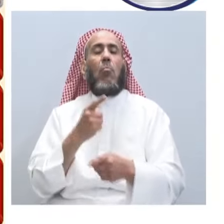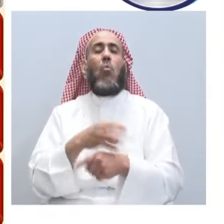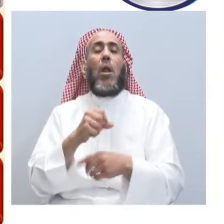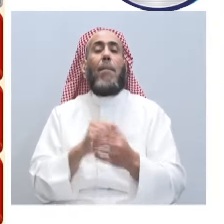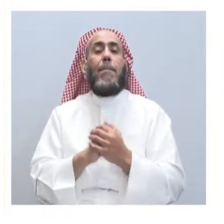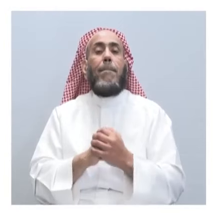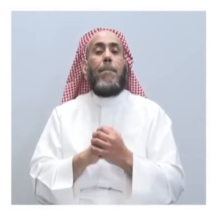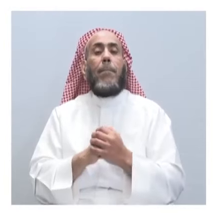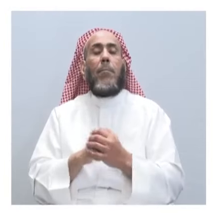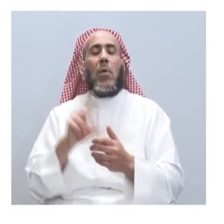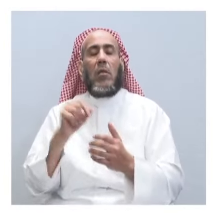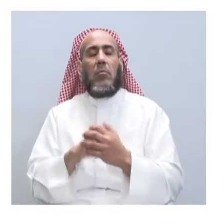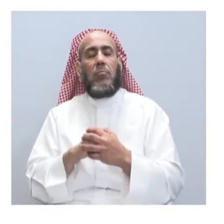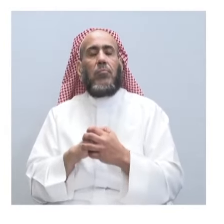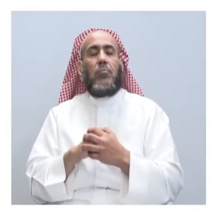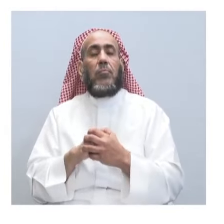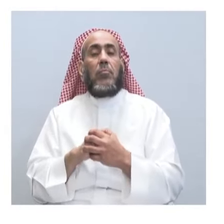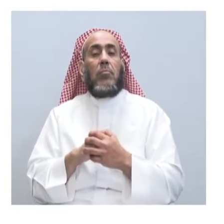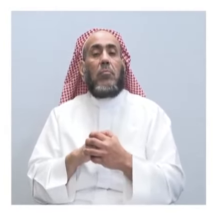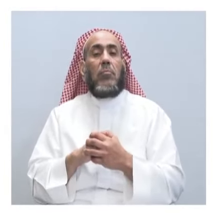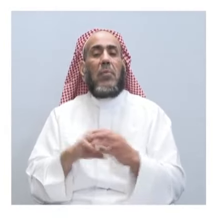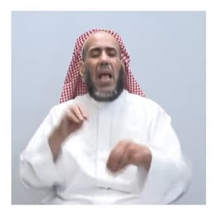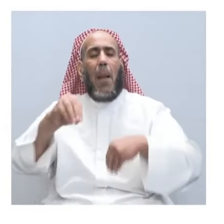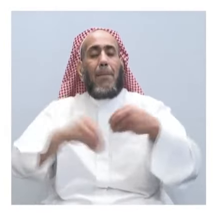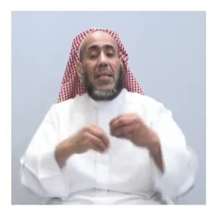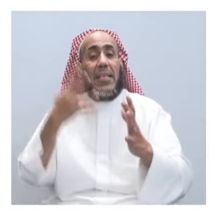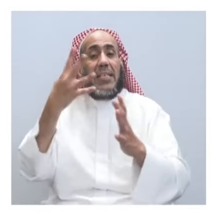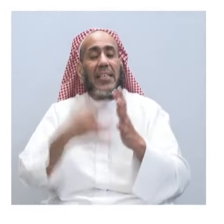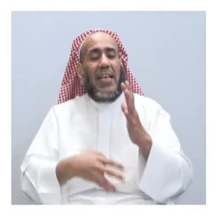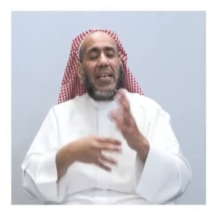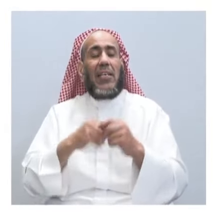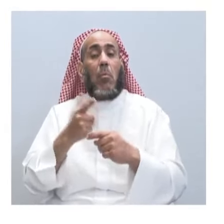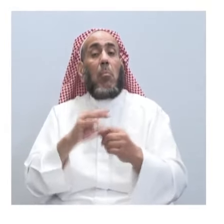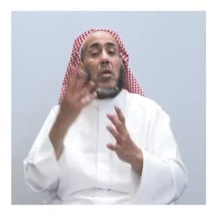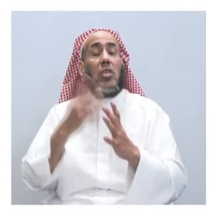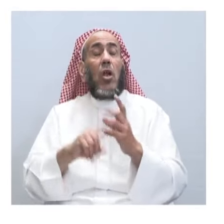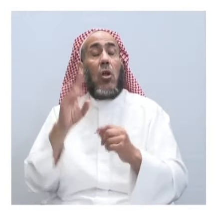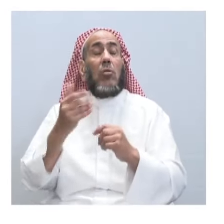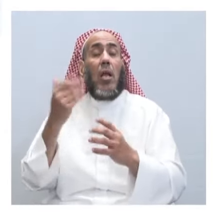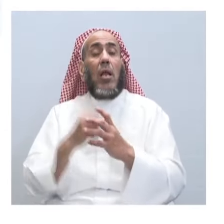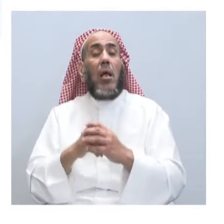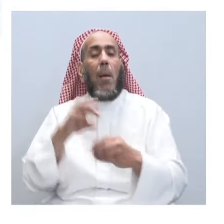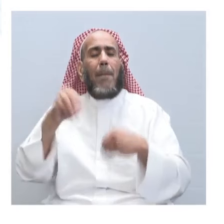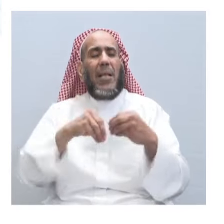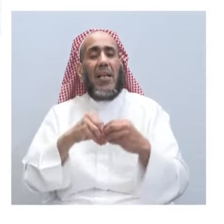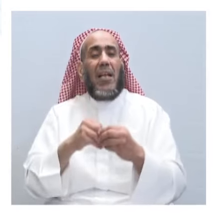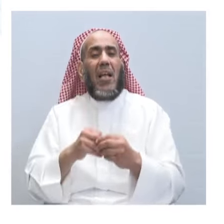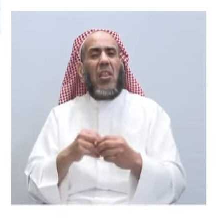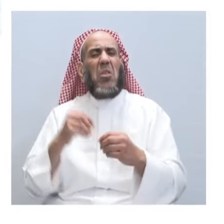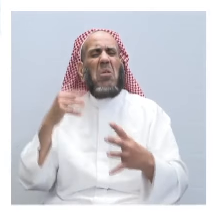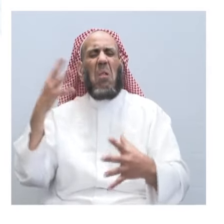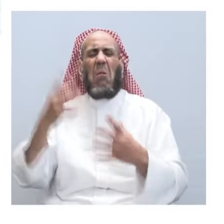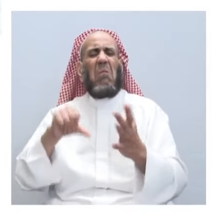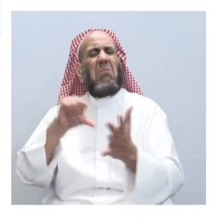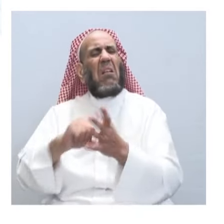الاجابه احسنتم البديل الشرعي للتط مما اشرعه الله تعالى بدلا عن هذه الخرافات